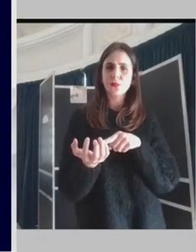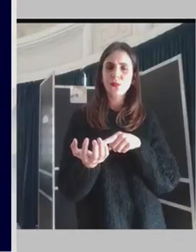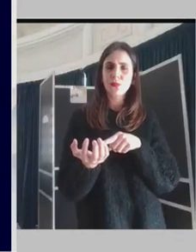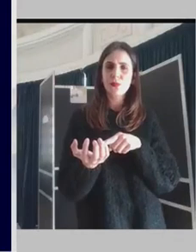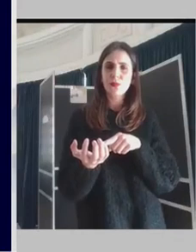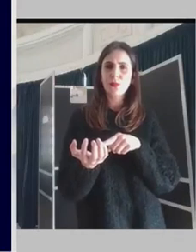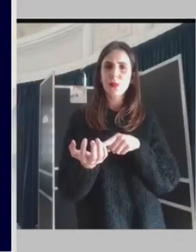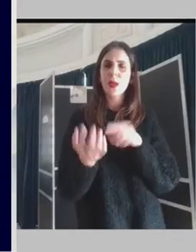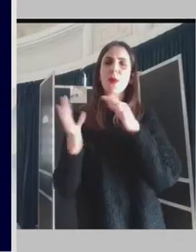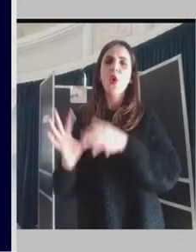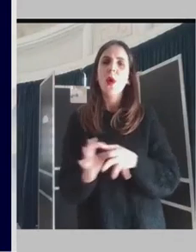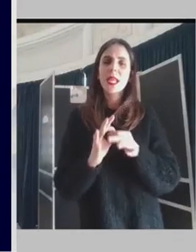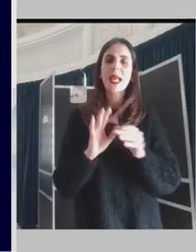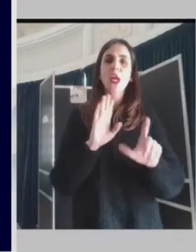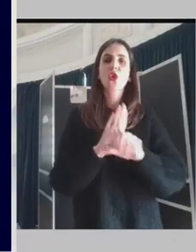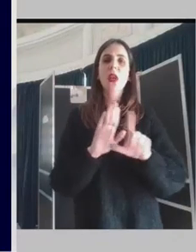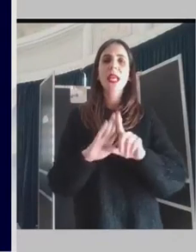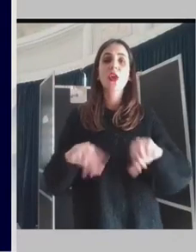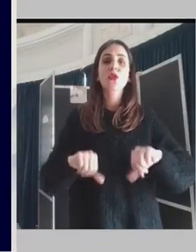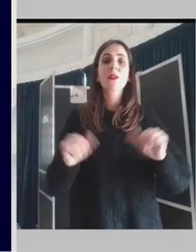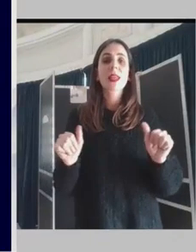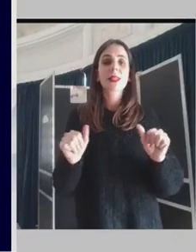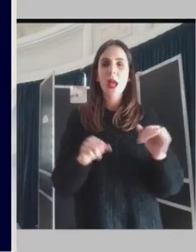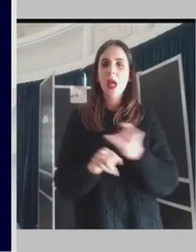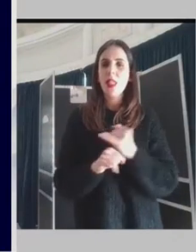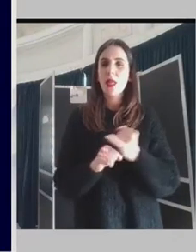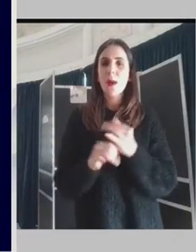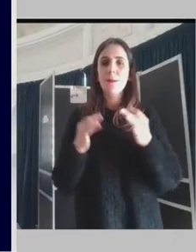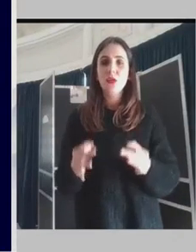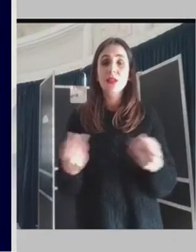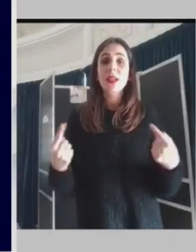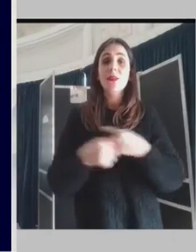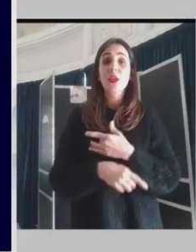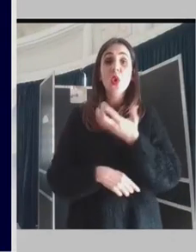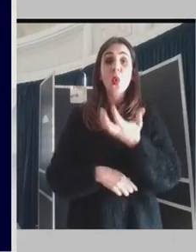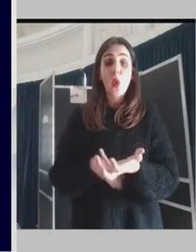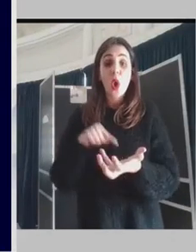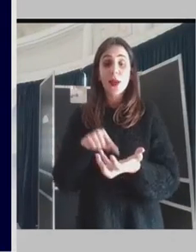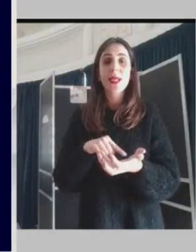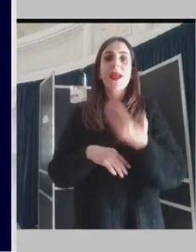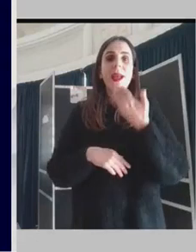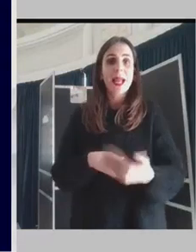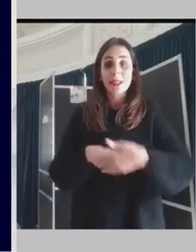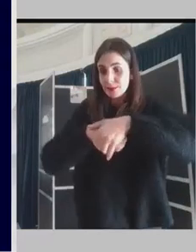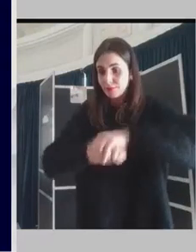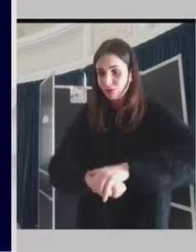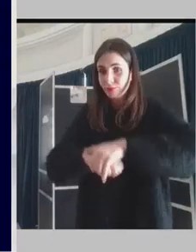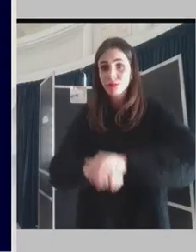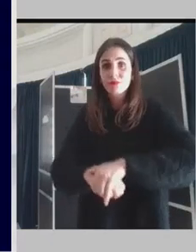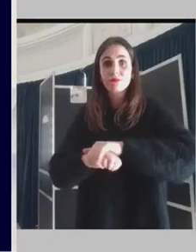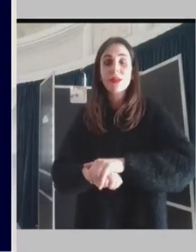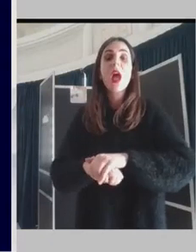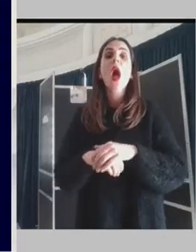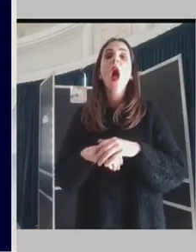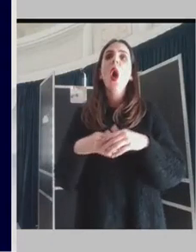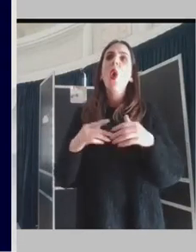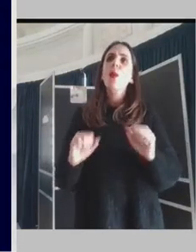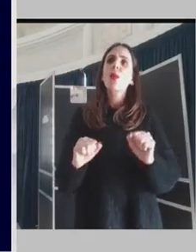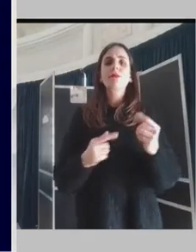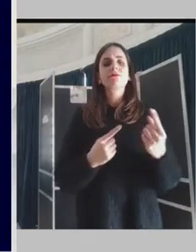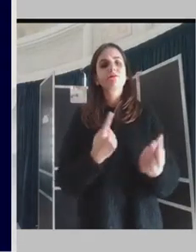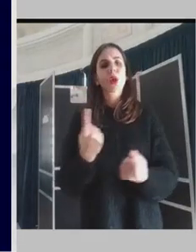a delle leggi della fisica precisa, potrebbe invece, grazie proprio al massaggio cardiaco, essere posto nelle